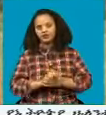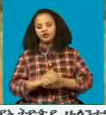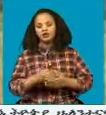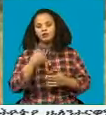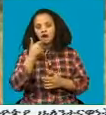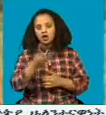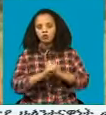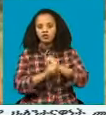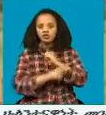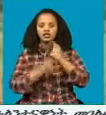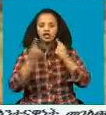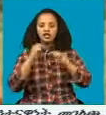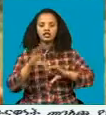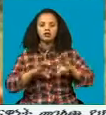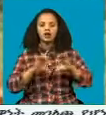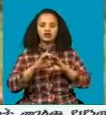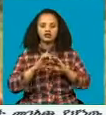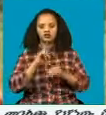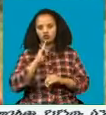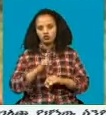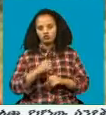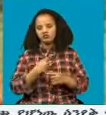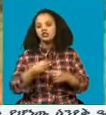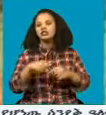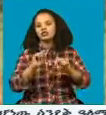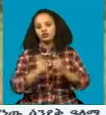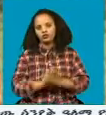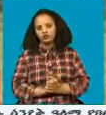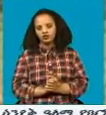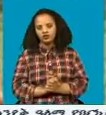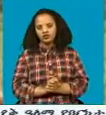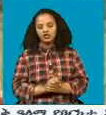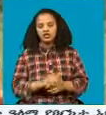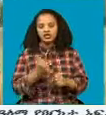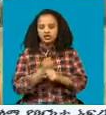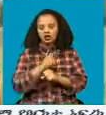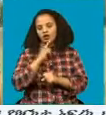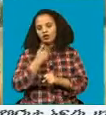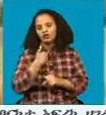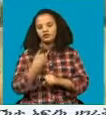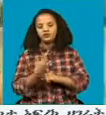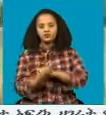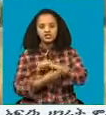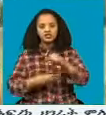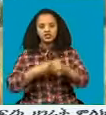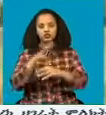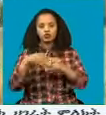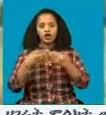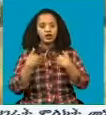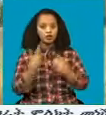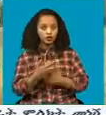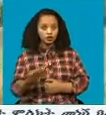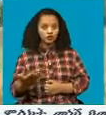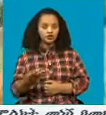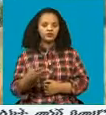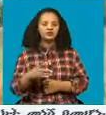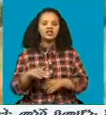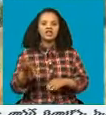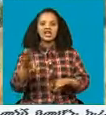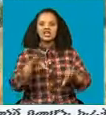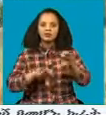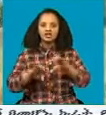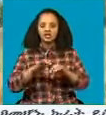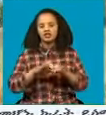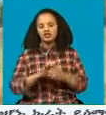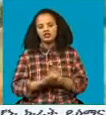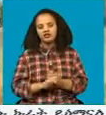መሰረት ሄደን ታሪክ ለማድረግ ለማስቀራት ነው የምንጥረው። ጤና ለምም እየሰራን ነው። በስንዴ ዙሪያ ያለው ነገሮች ከኬሚካል ጸረ ዋግ፣